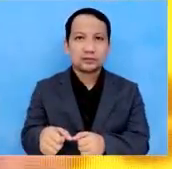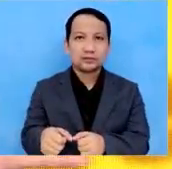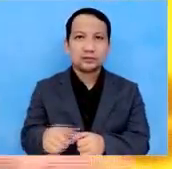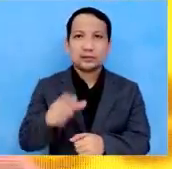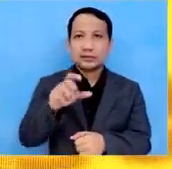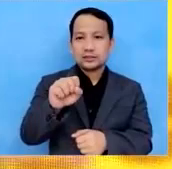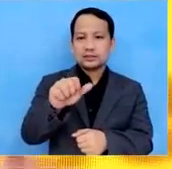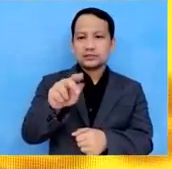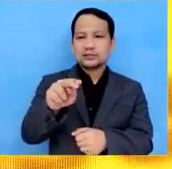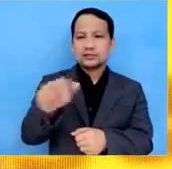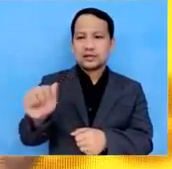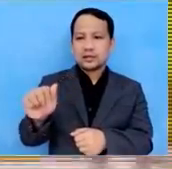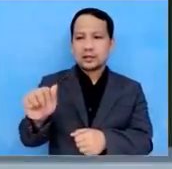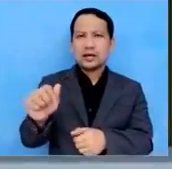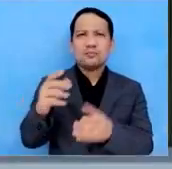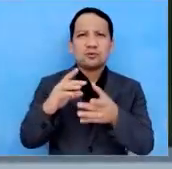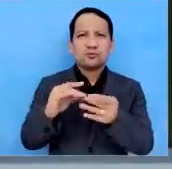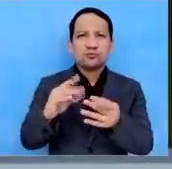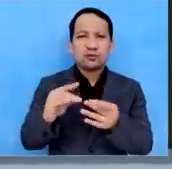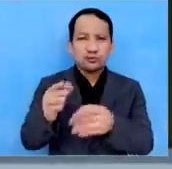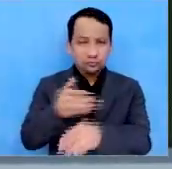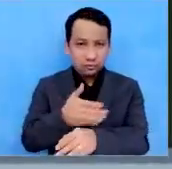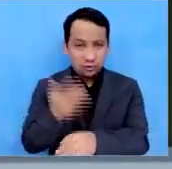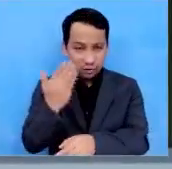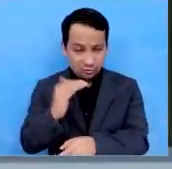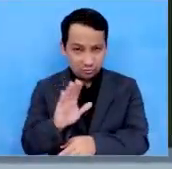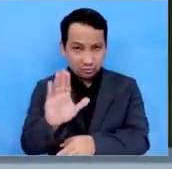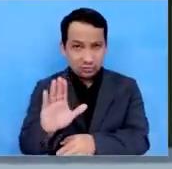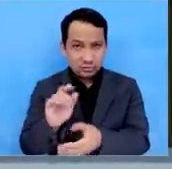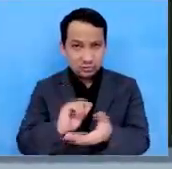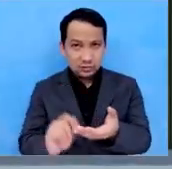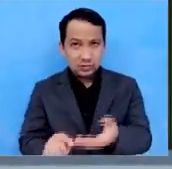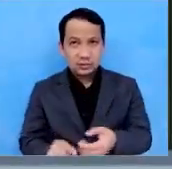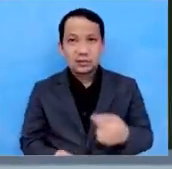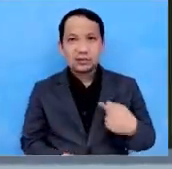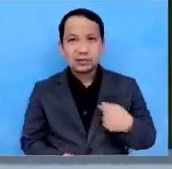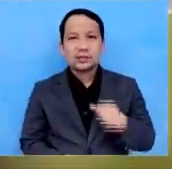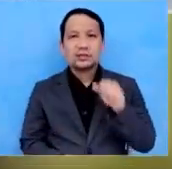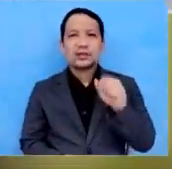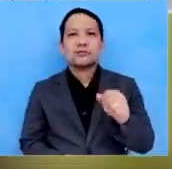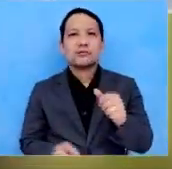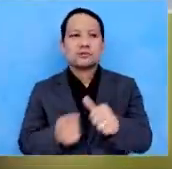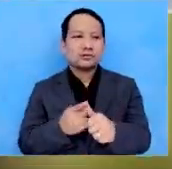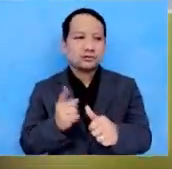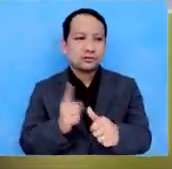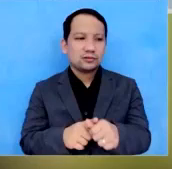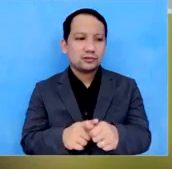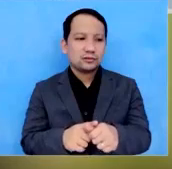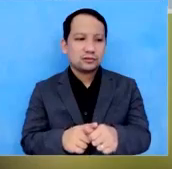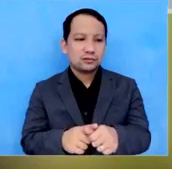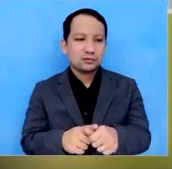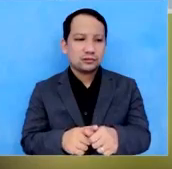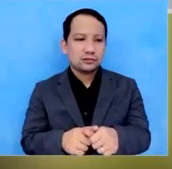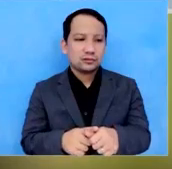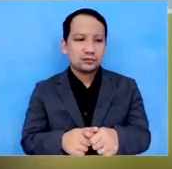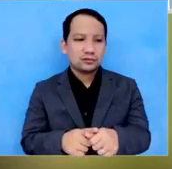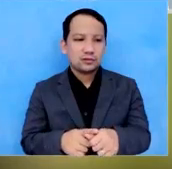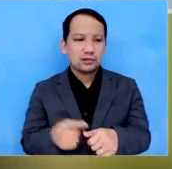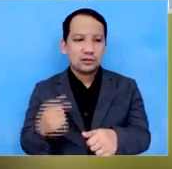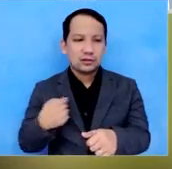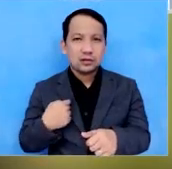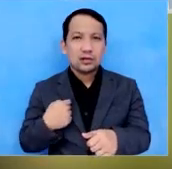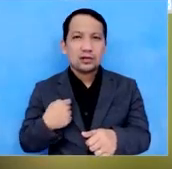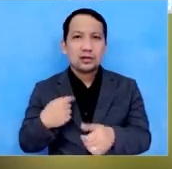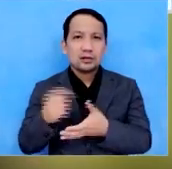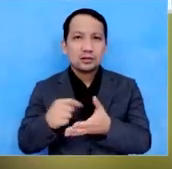So ano bang kwento ng Sana at ikaw bang nagsulat nito? Yes, one of the co-writers po ako. Ang co-write ko po dito,